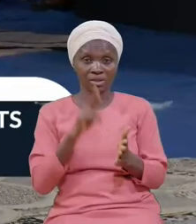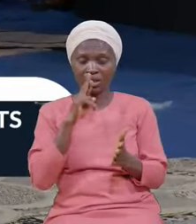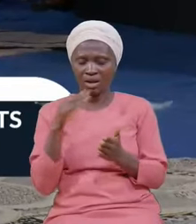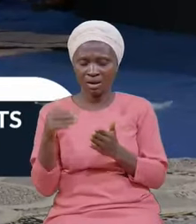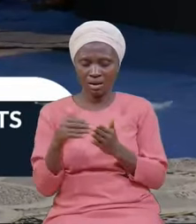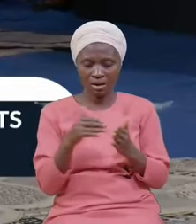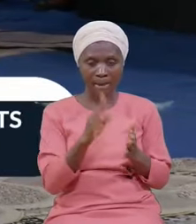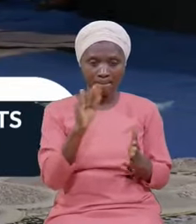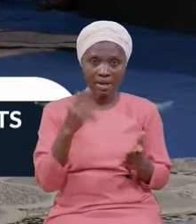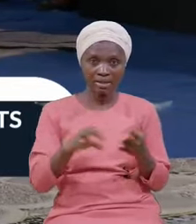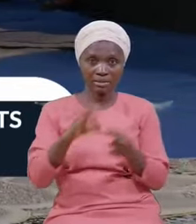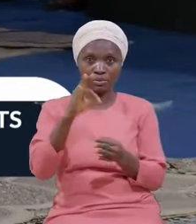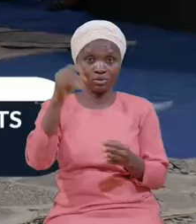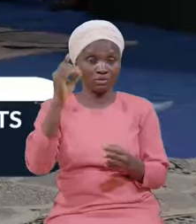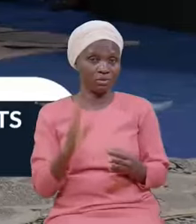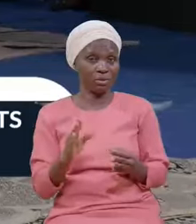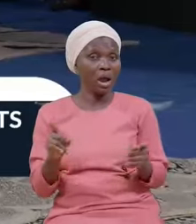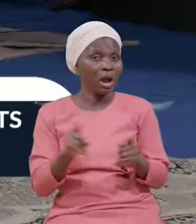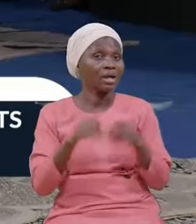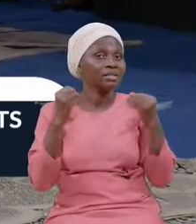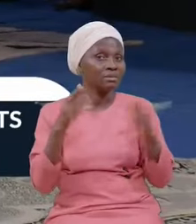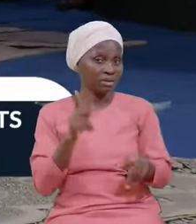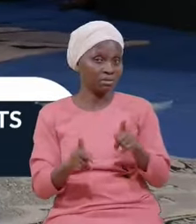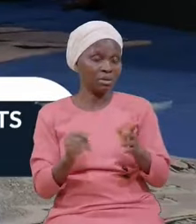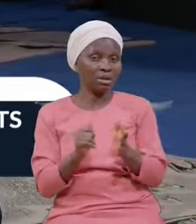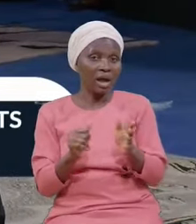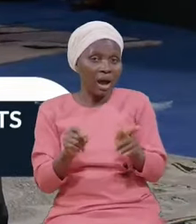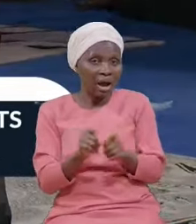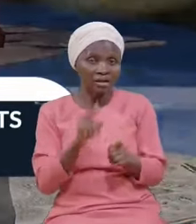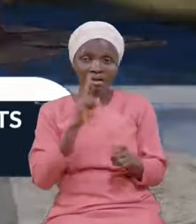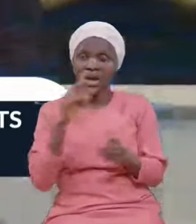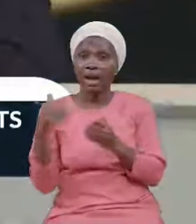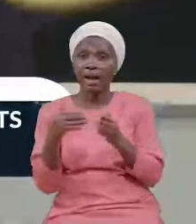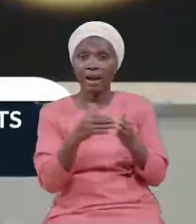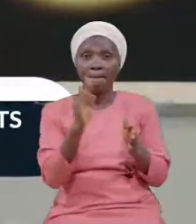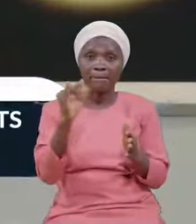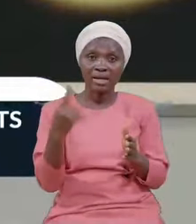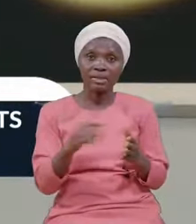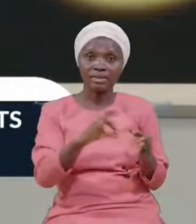Dieu, voyez cela, car tous ceux qui sont conduits par l'Esprit de Dieu,